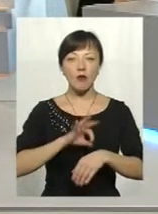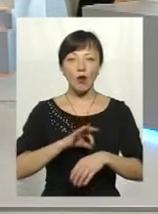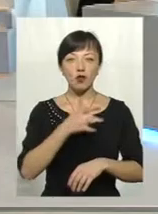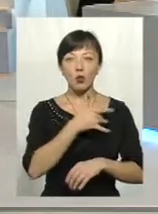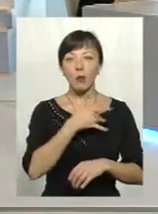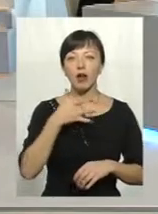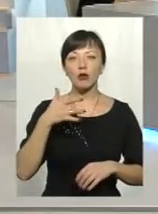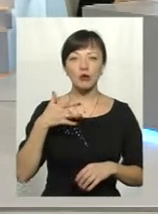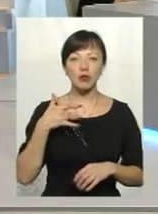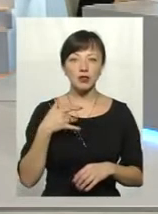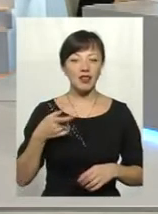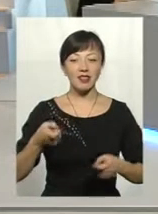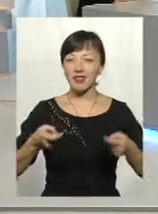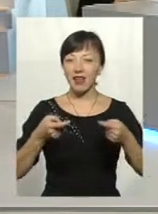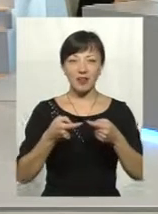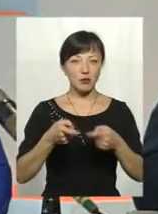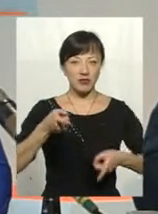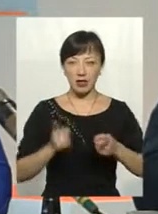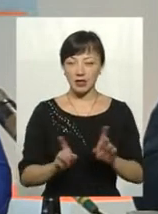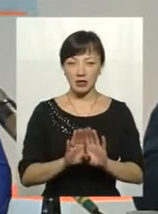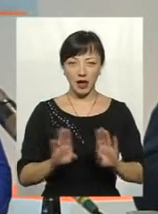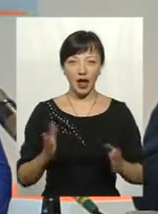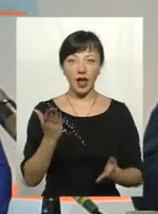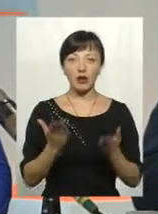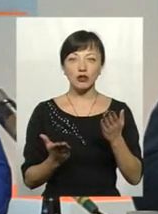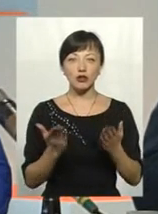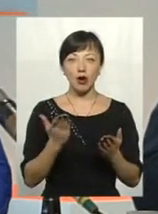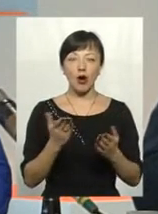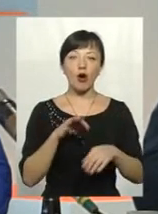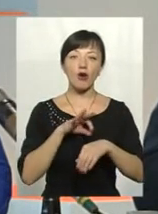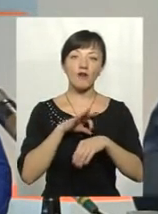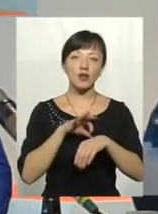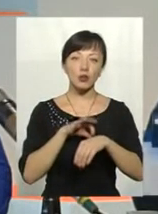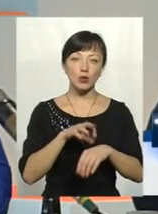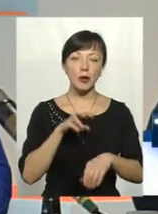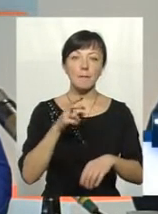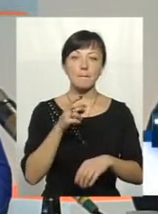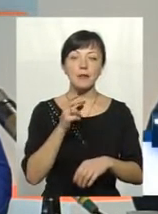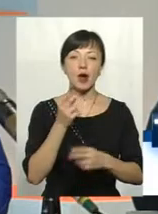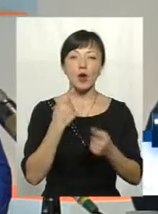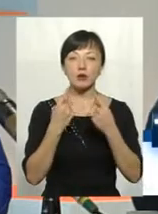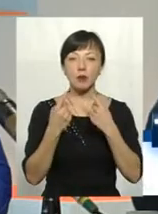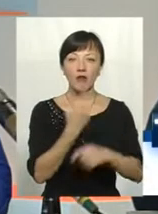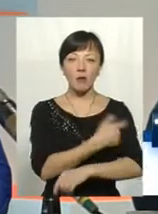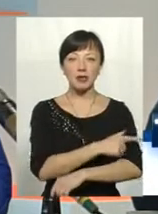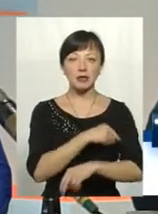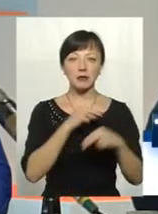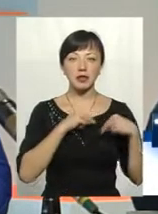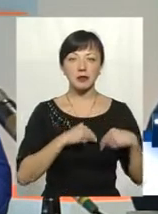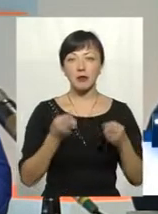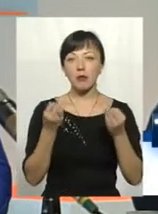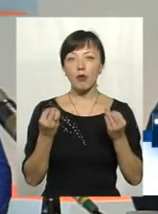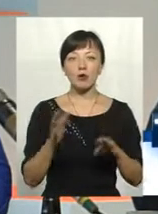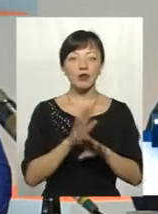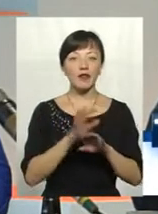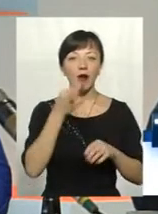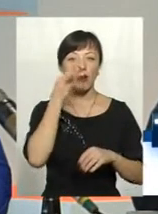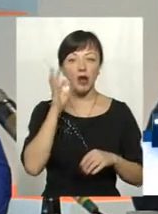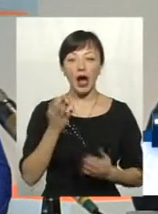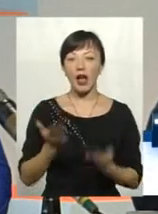не відповідає дійсності. Якщо це ведуть розмови ці медичні працівники, такі розмови ведуть, то вони просто некомпетентні. Якщо це